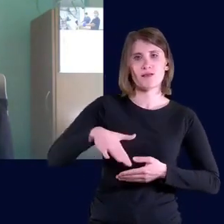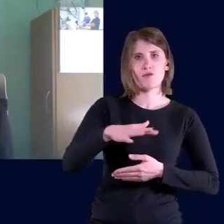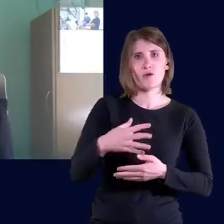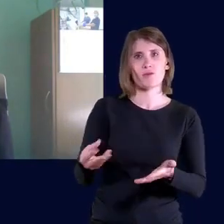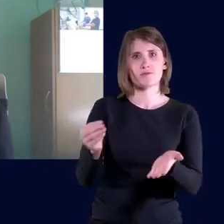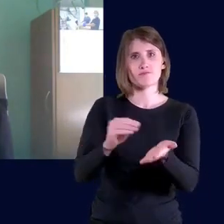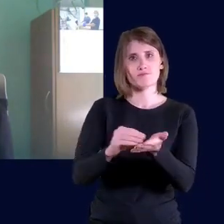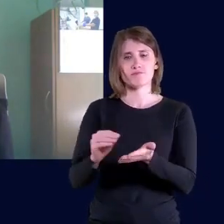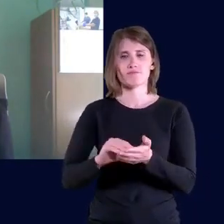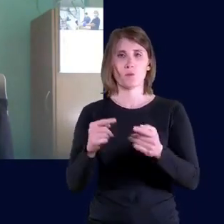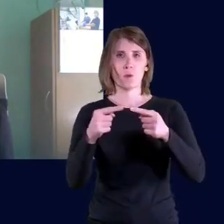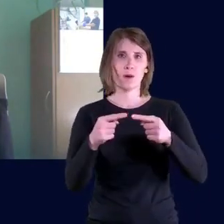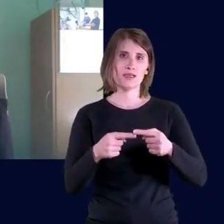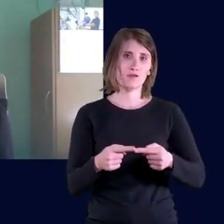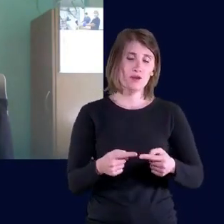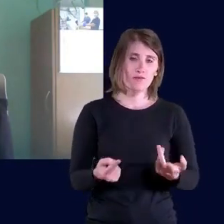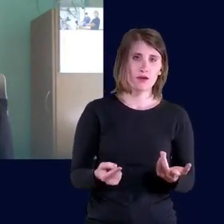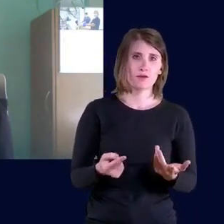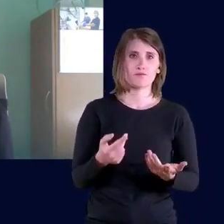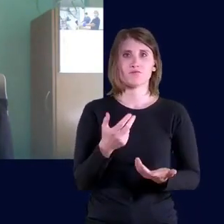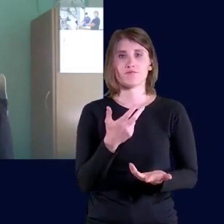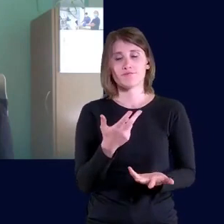będziemy dostosowywać